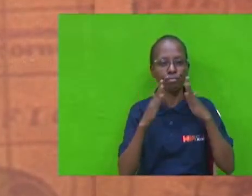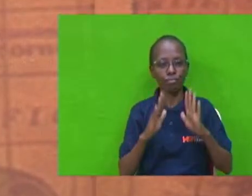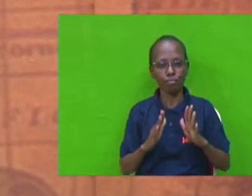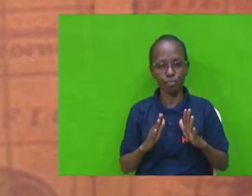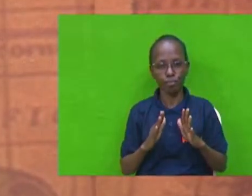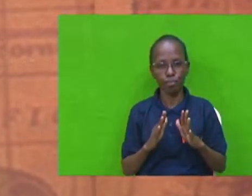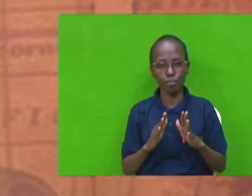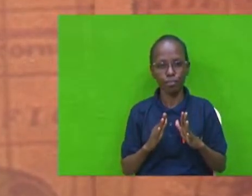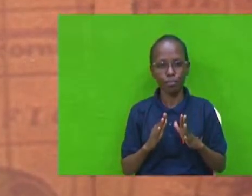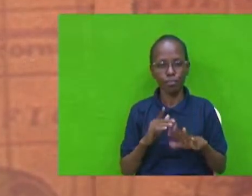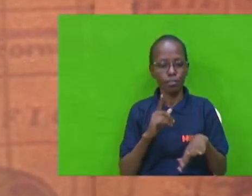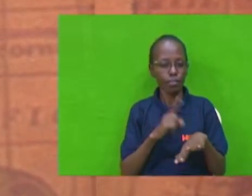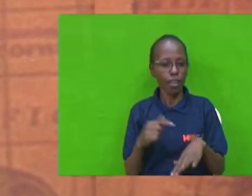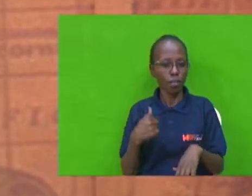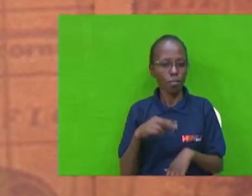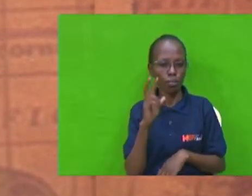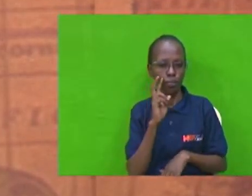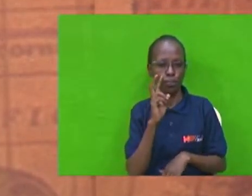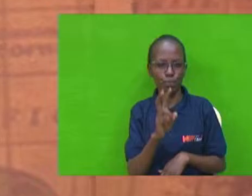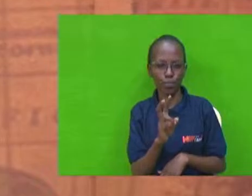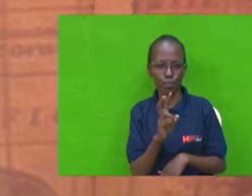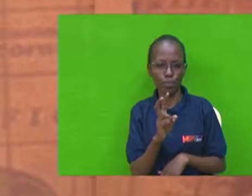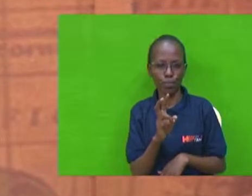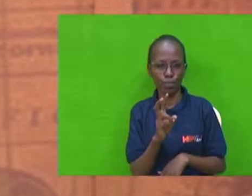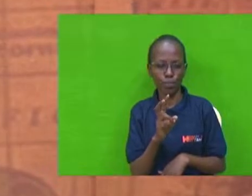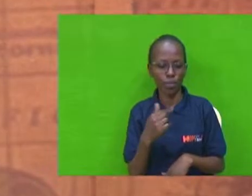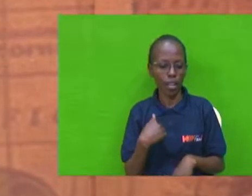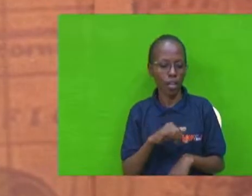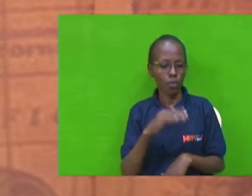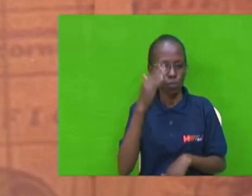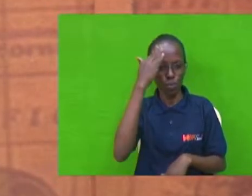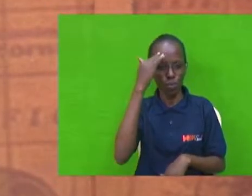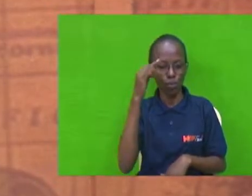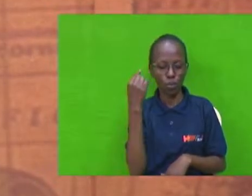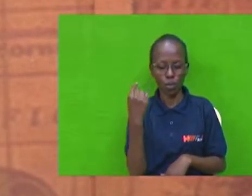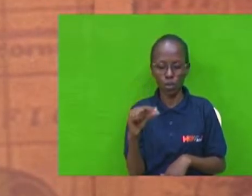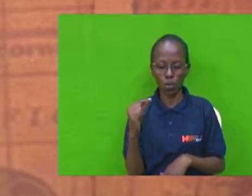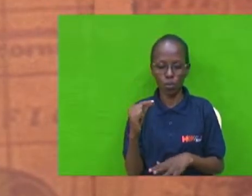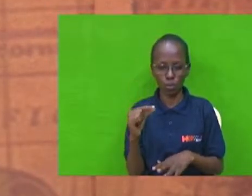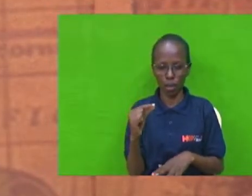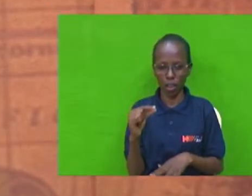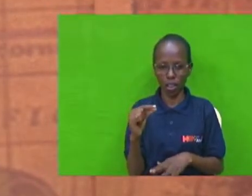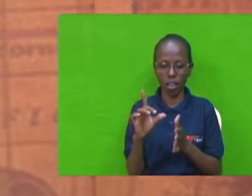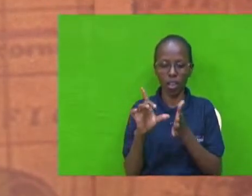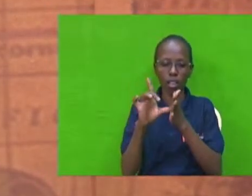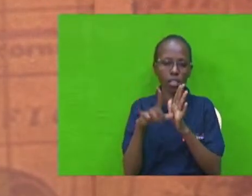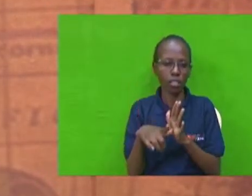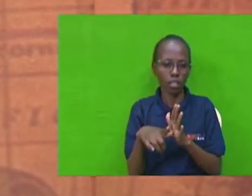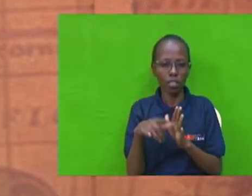Sasa tukiona kwamba unajua sisi ambao tulijua injili ya kweli baadaye unajua nyinyi